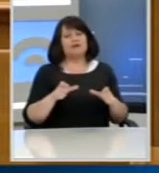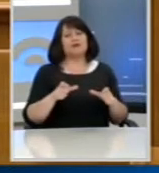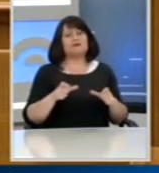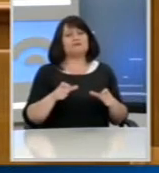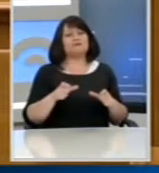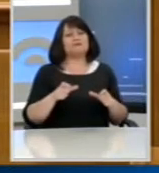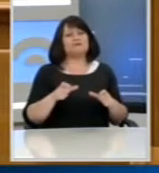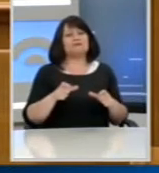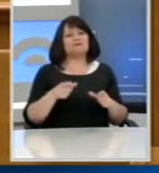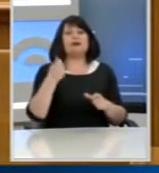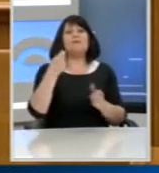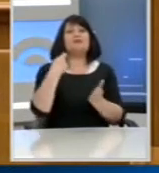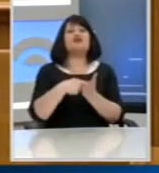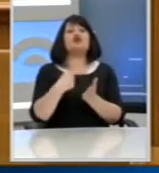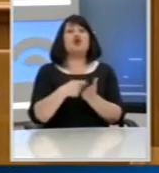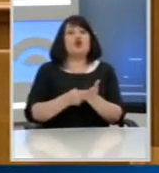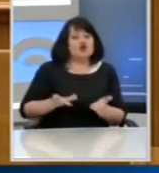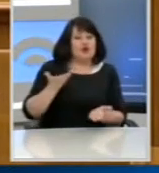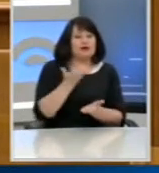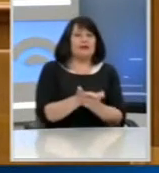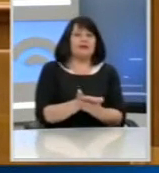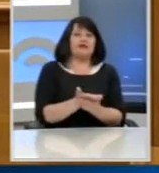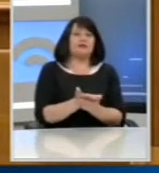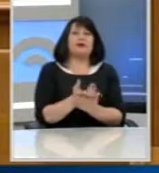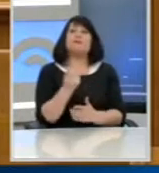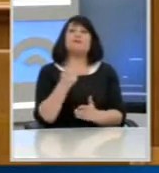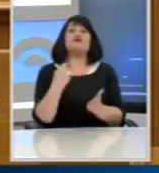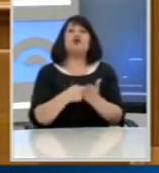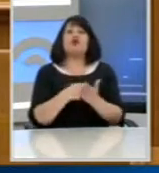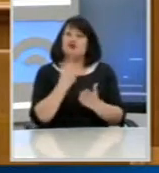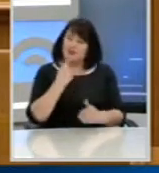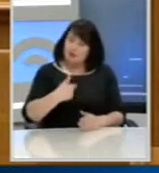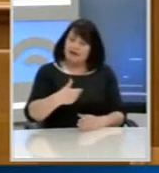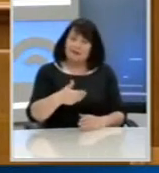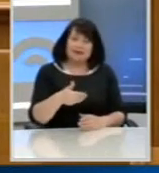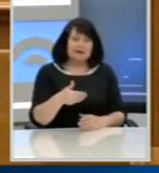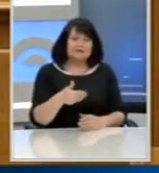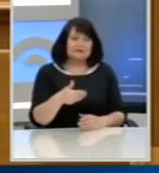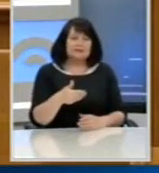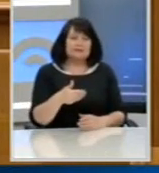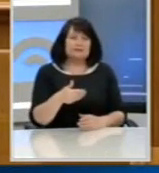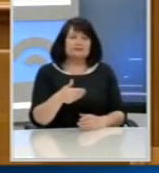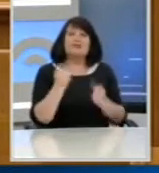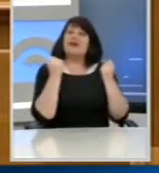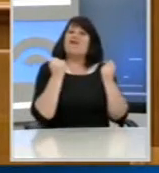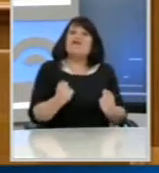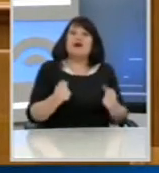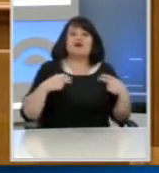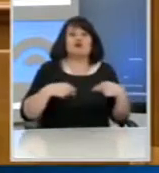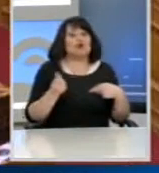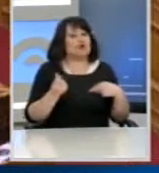το μισθολόγιο το οποίο κατατίθεται είναι ένα μισθολόγιο, όπως θα εξηγήσω και παρακάτω, που χωρίς να επιβαρύνει το Υπουργείο